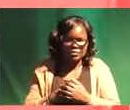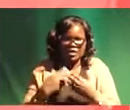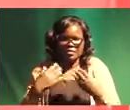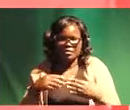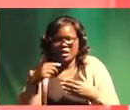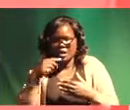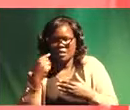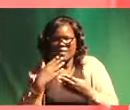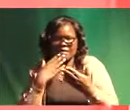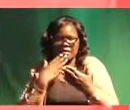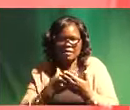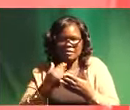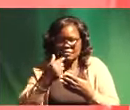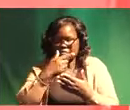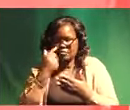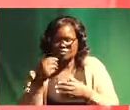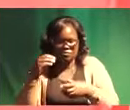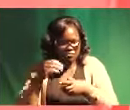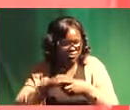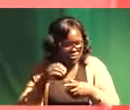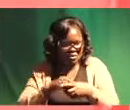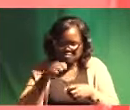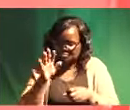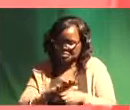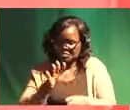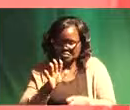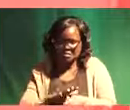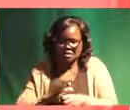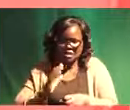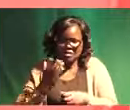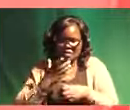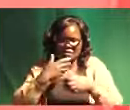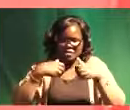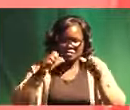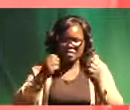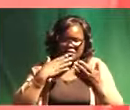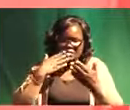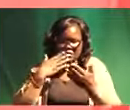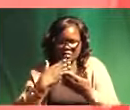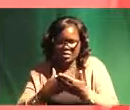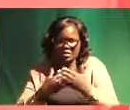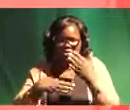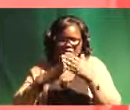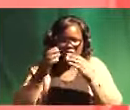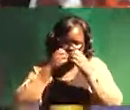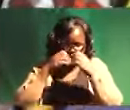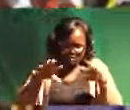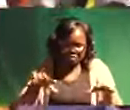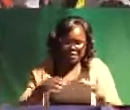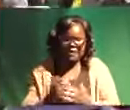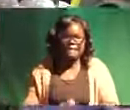Igembe nawashukuru sababu mlipiga kura mingi yetu na ya rais. Asanteni sana na Mungu awabariki.